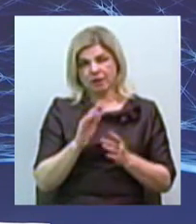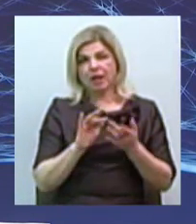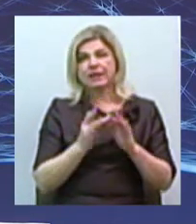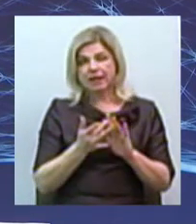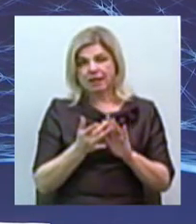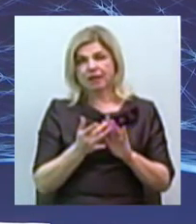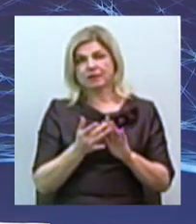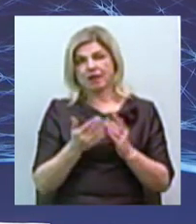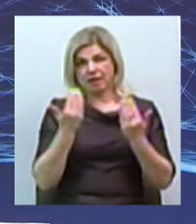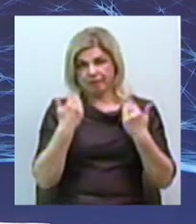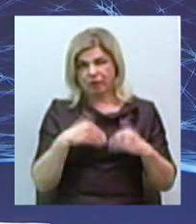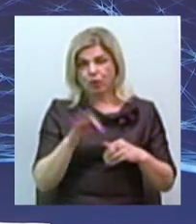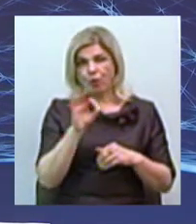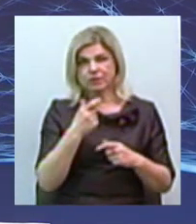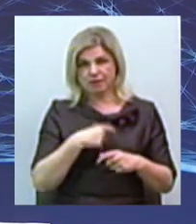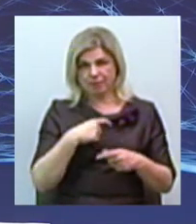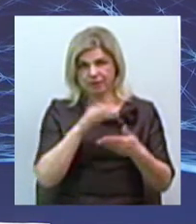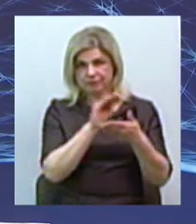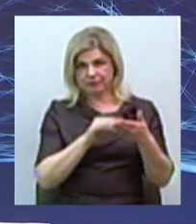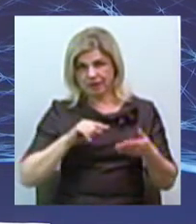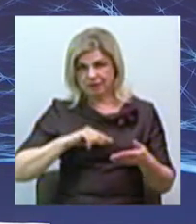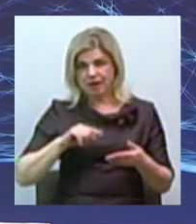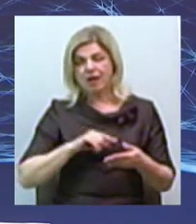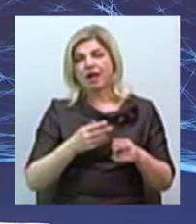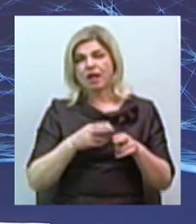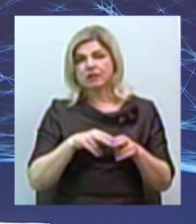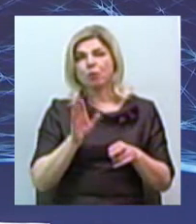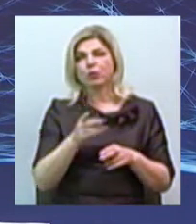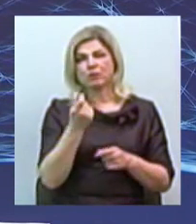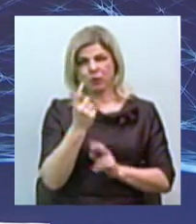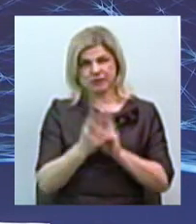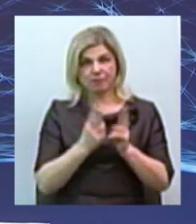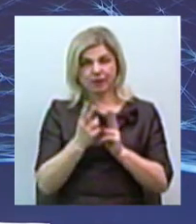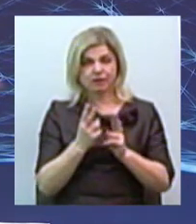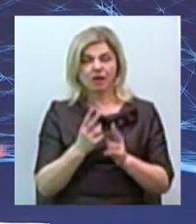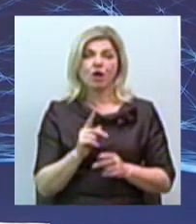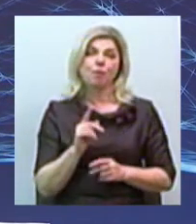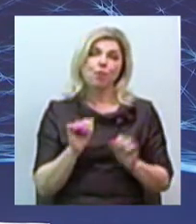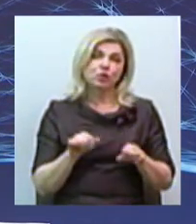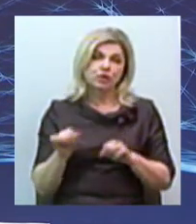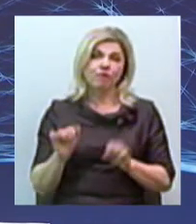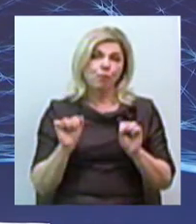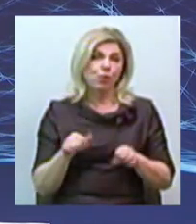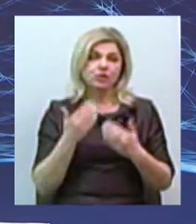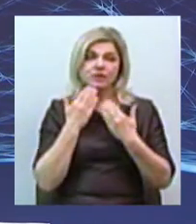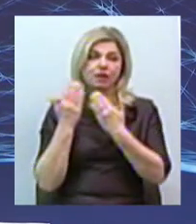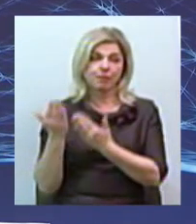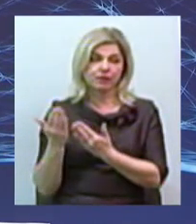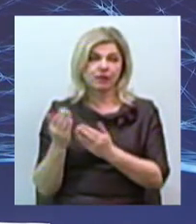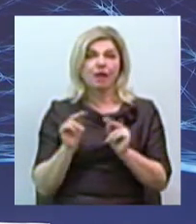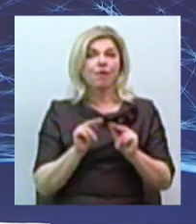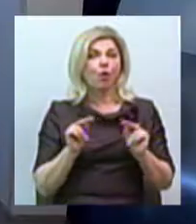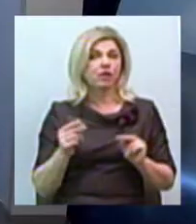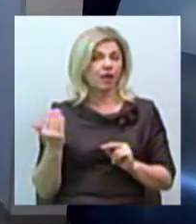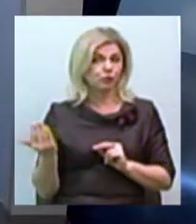вилучений. Вилучений в силу різних абсолютно обставин. Ми, можливо, можемо і запитати пані Олену,